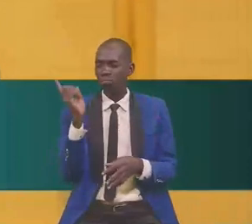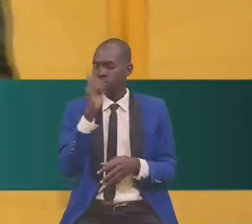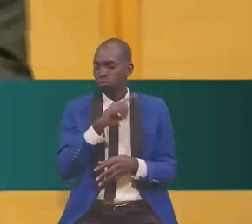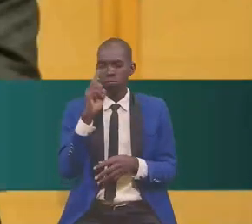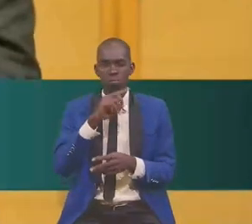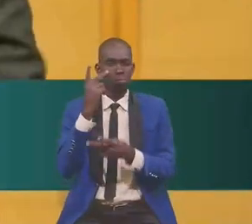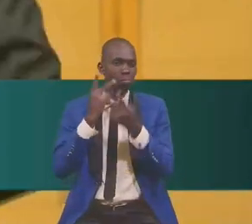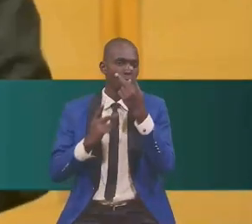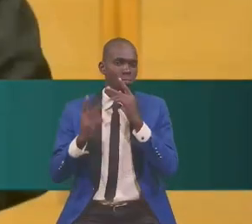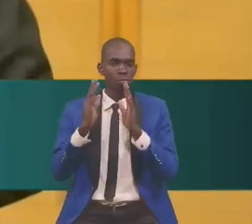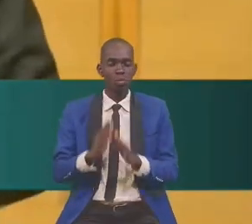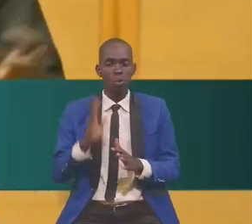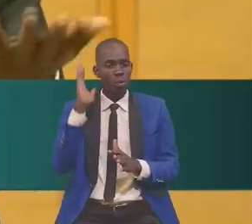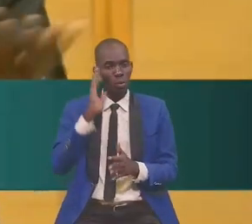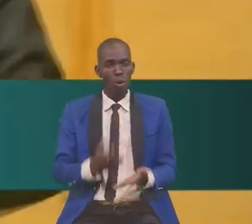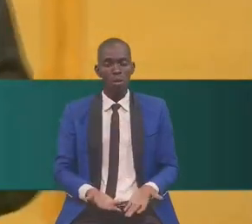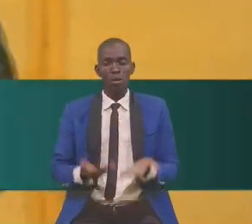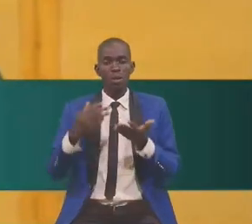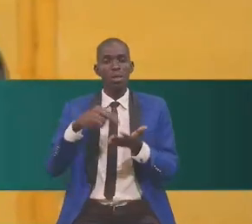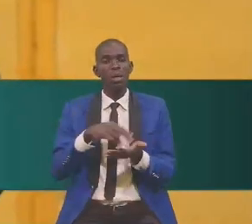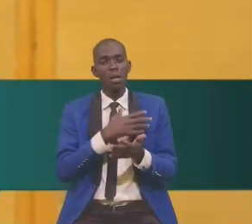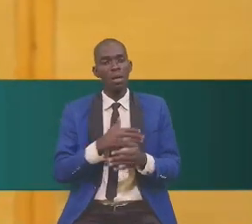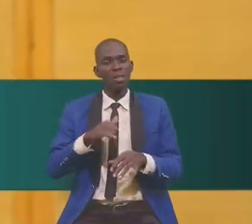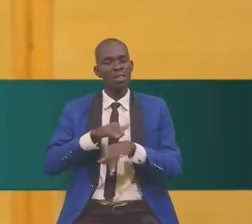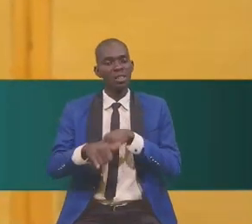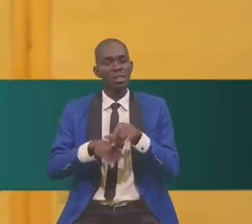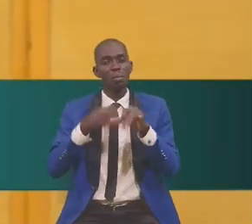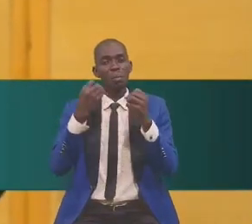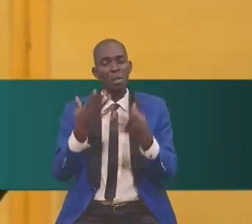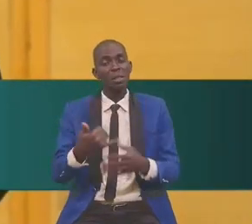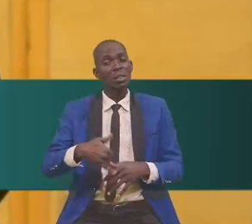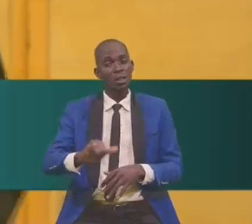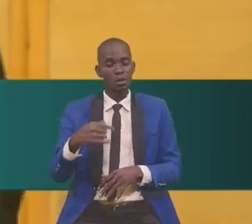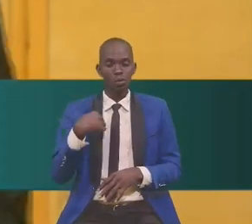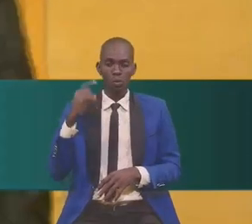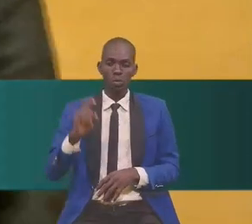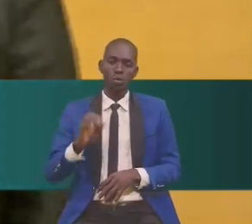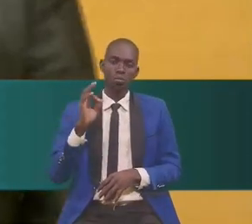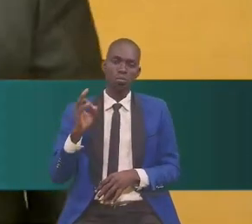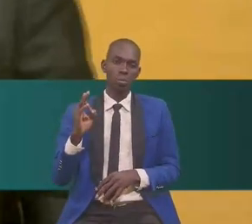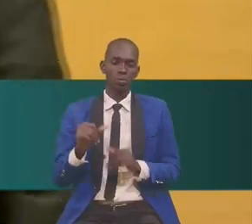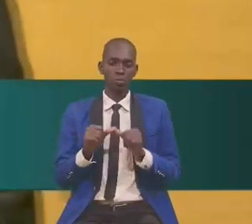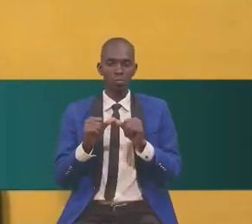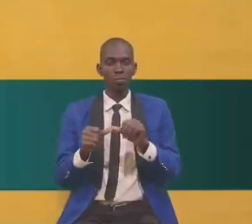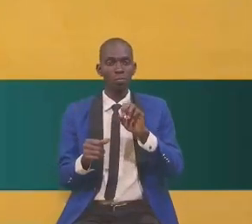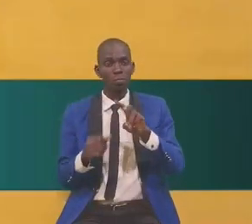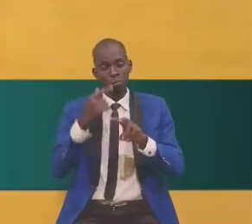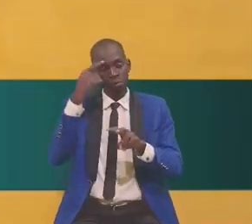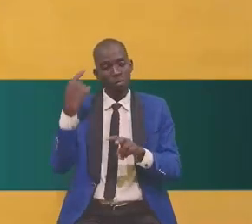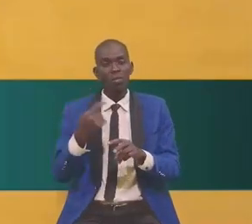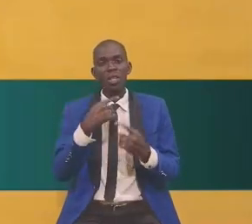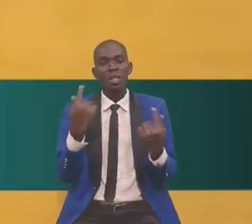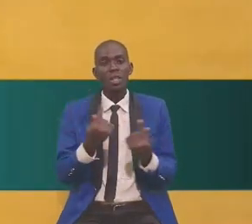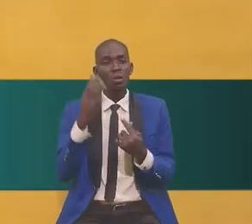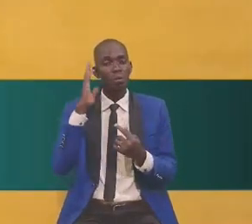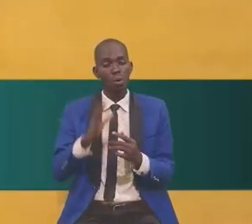nous allons lever et prêcher l'évangile. Verset 12, et parce que l'iniquité se sera accrue, la charité du plus grand